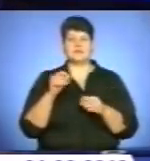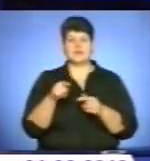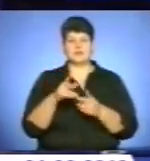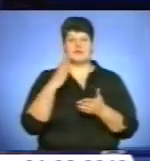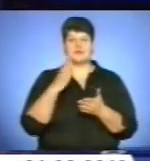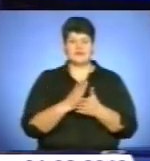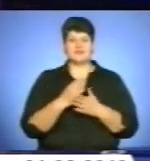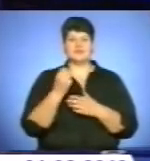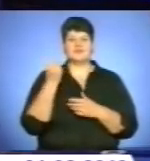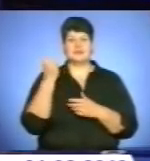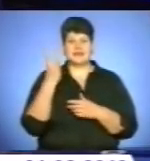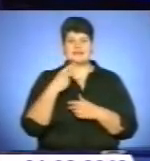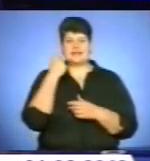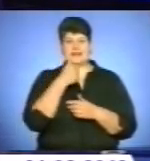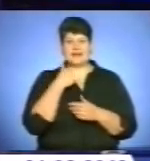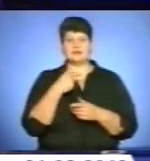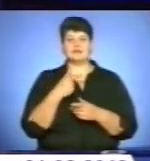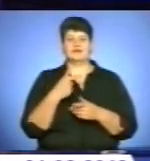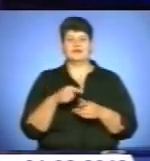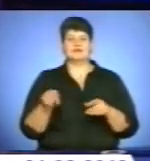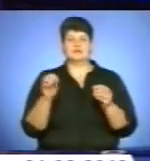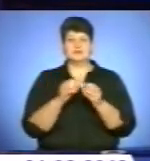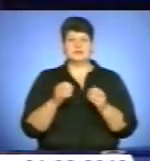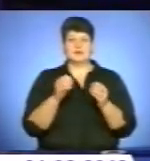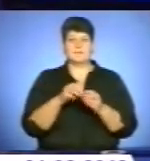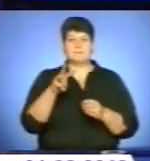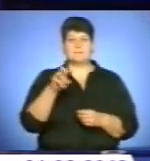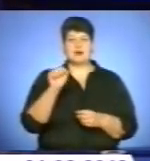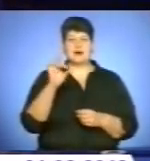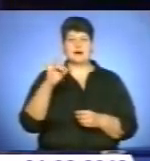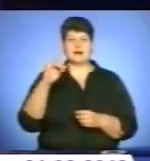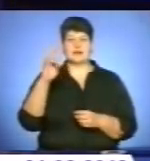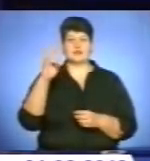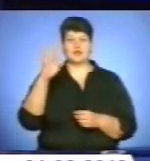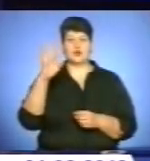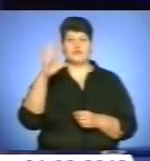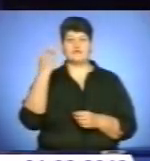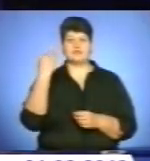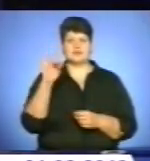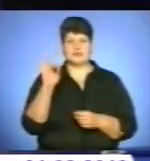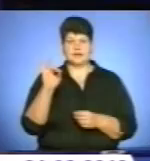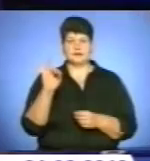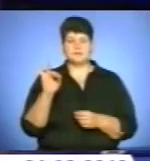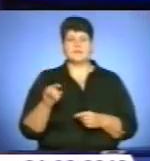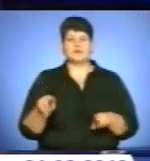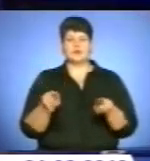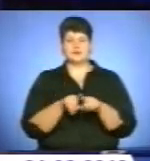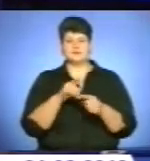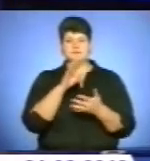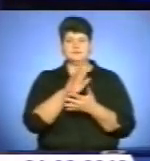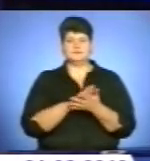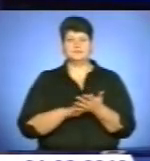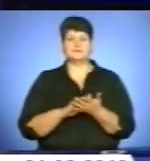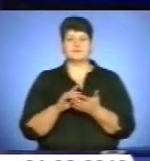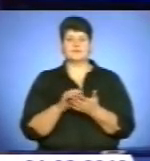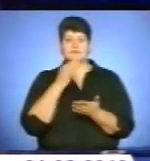уже 12-й рік займає цю посаду. Про те, що вдалося зробити, голова федерації прозвітував перед футбольним